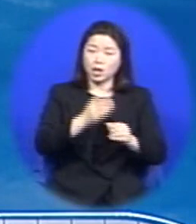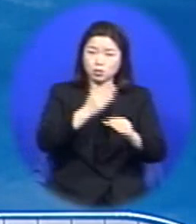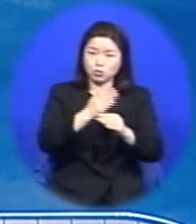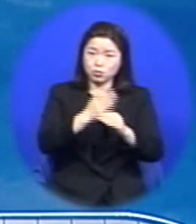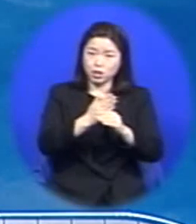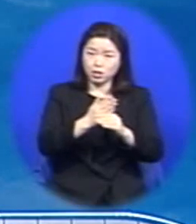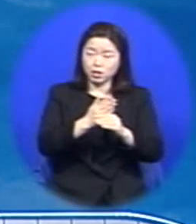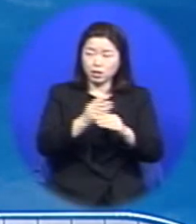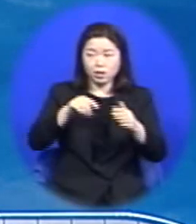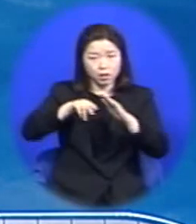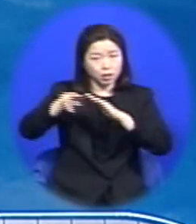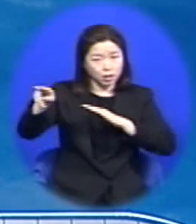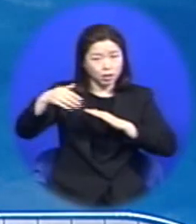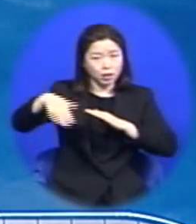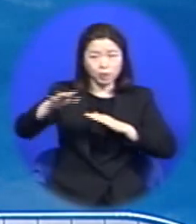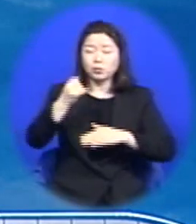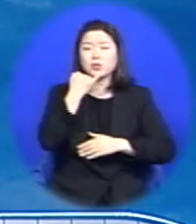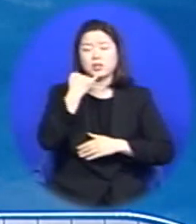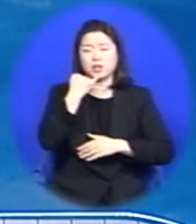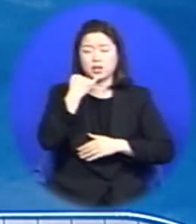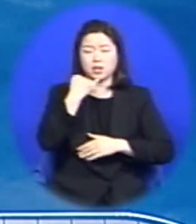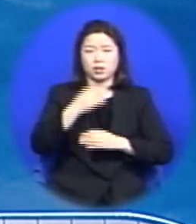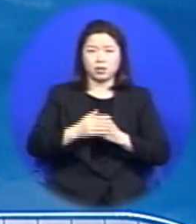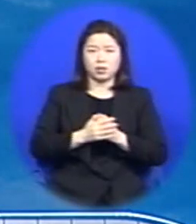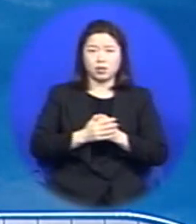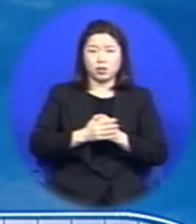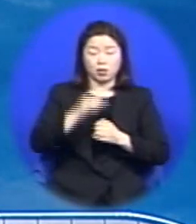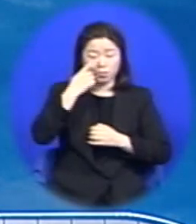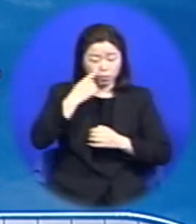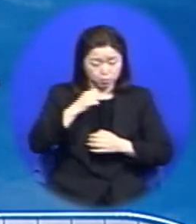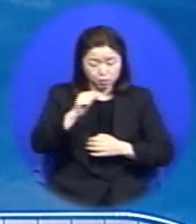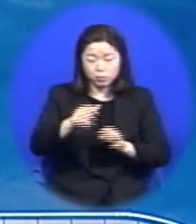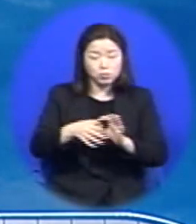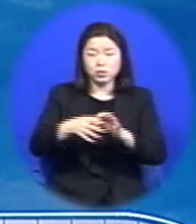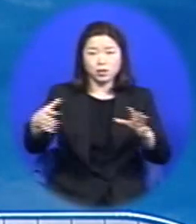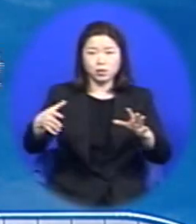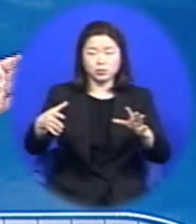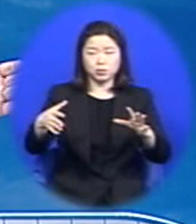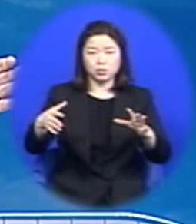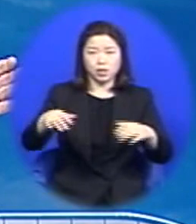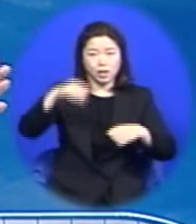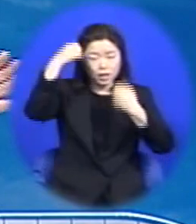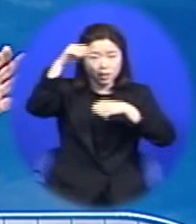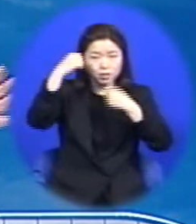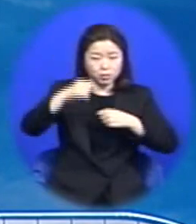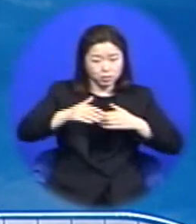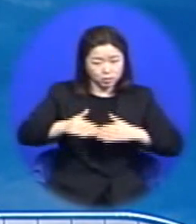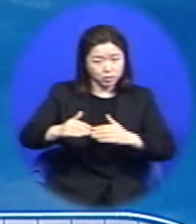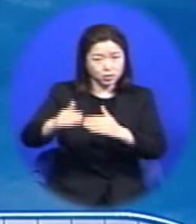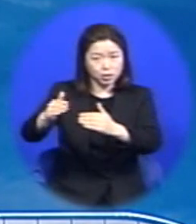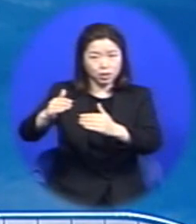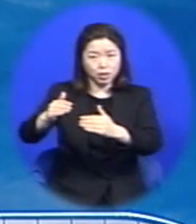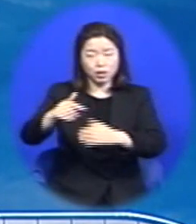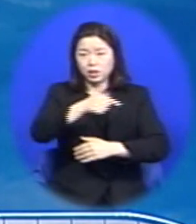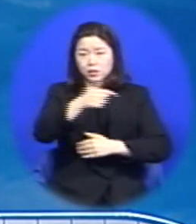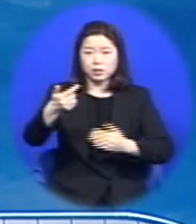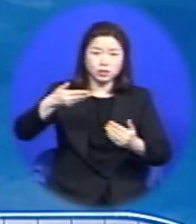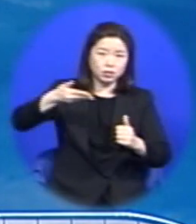중간에 빠져나가도 괜찮아요. 졸아도 상관없어요. 연극 자체가 진행됐는데 큰 무리가